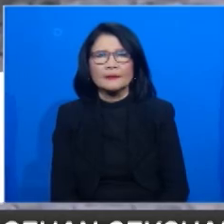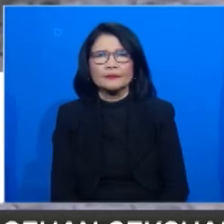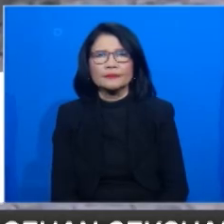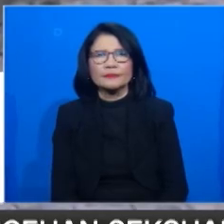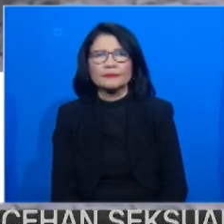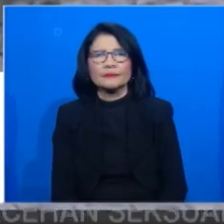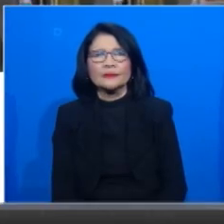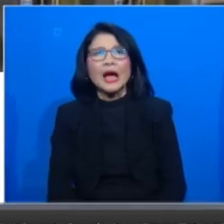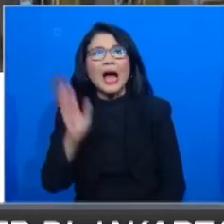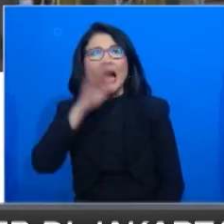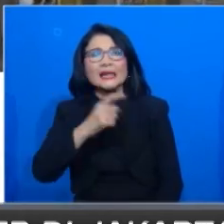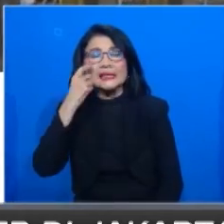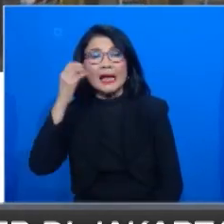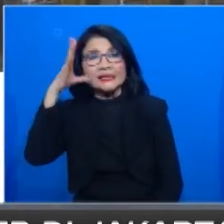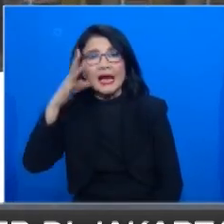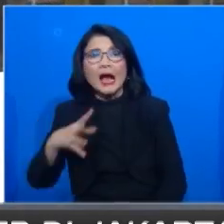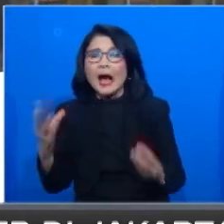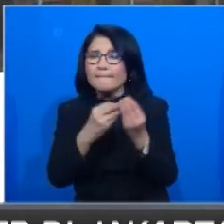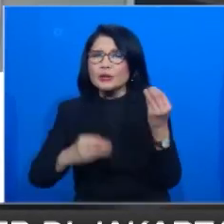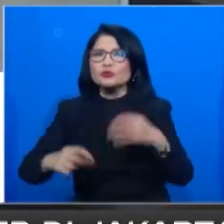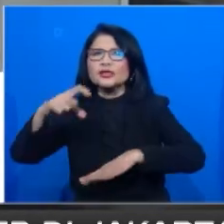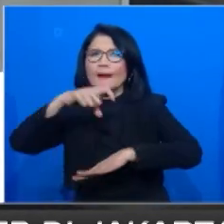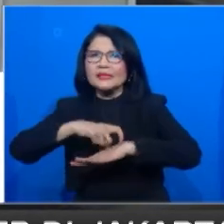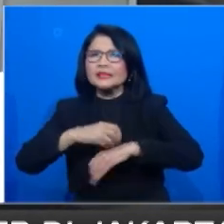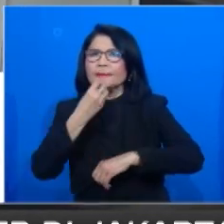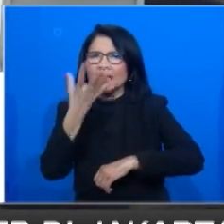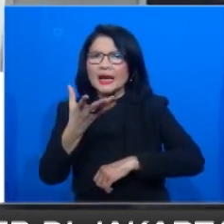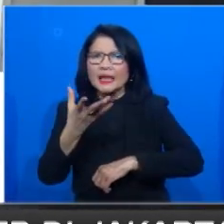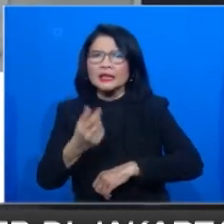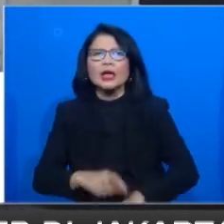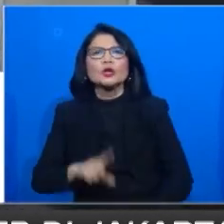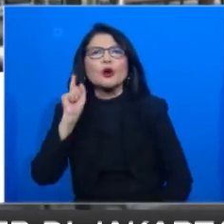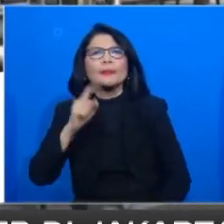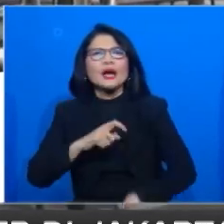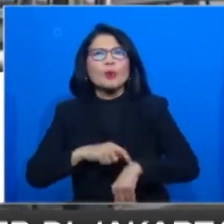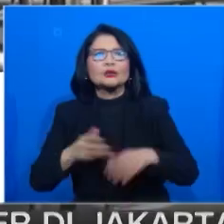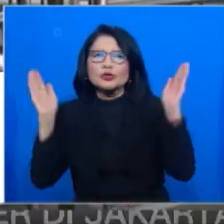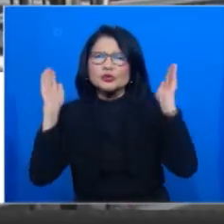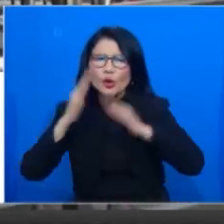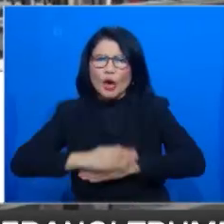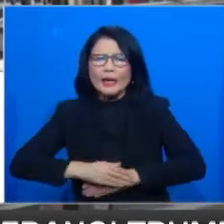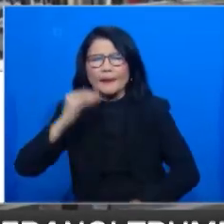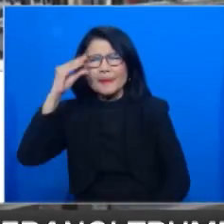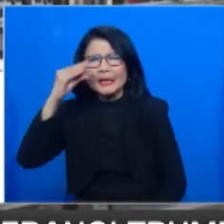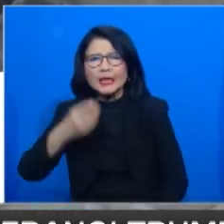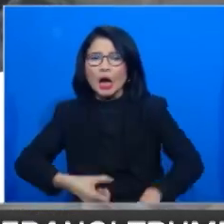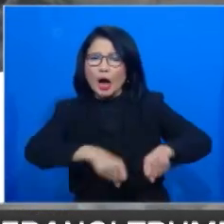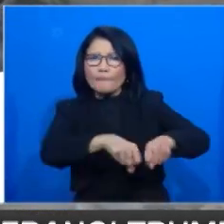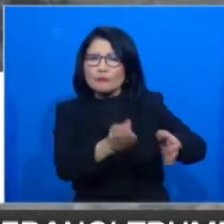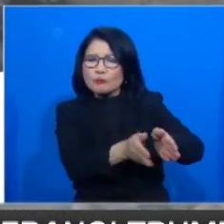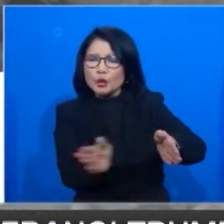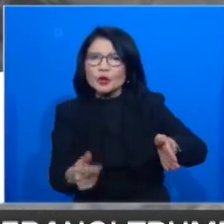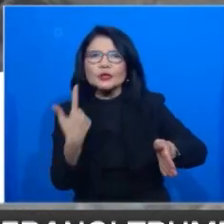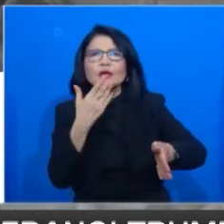Ditemui pada Selasa siang, pengurus masjid menceritakan peristiwa pencurian itu terjadi pada saat sholat subuh. Motor yang dicuri adalah milik salah